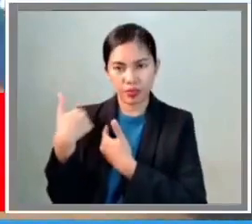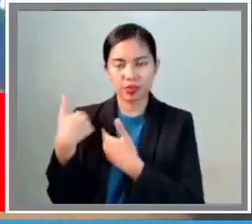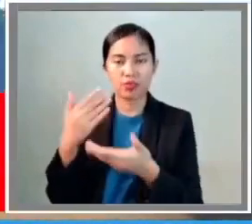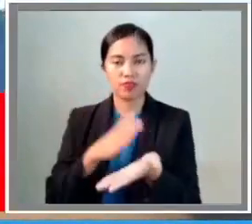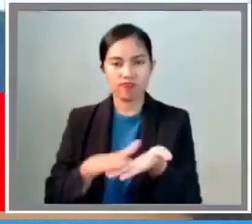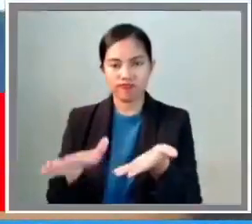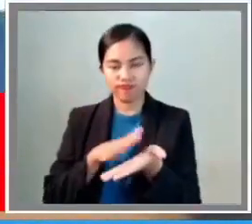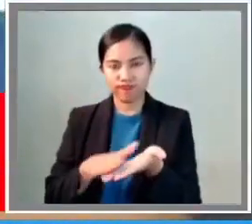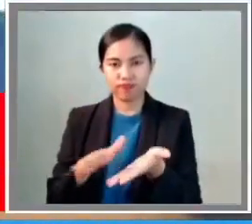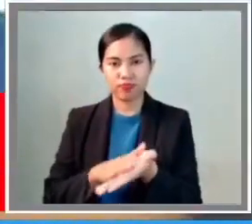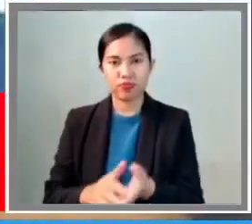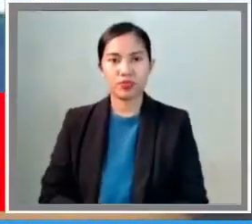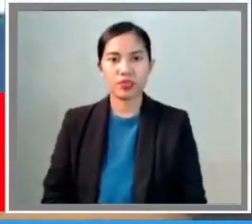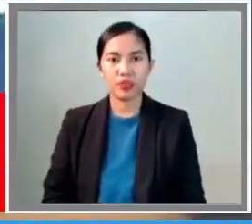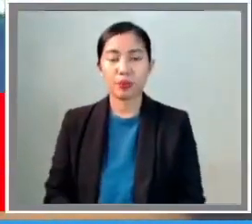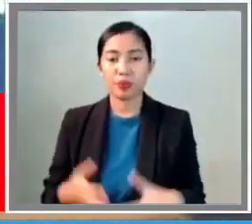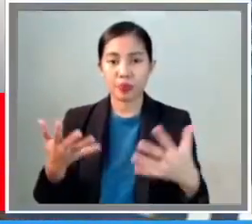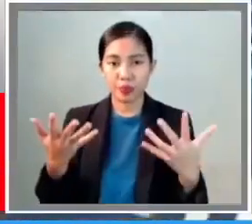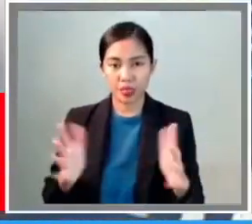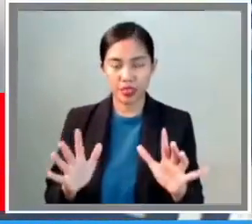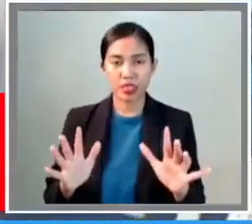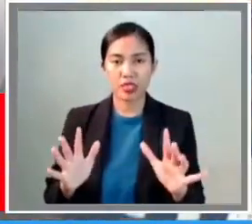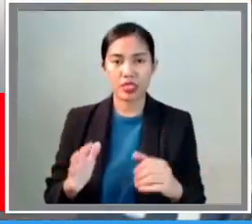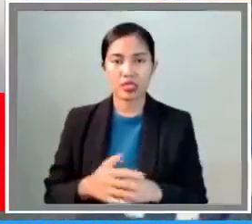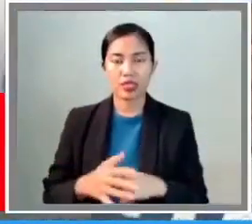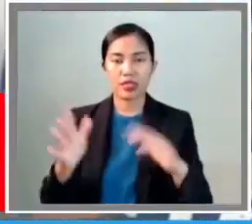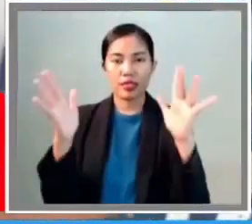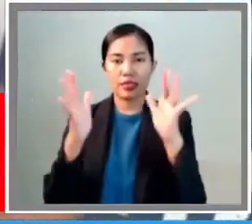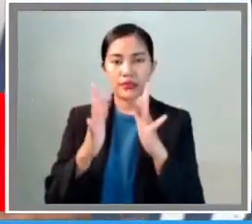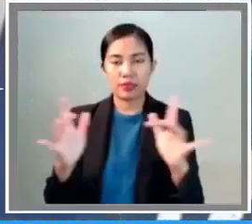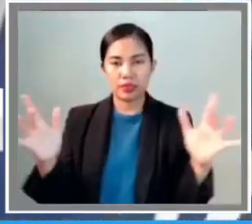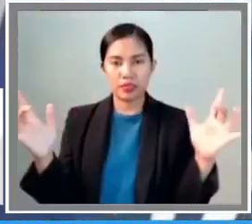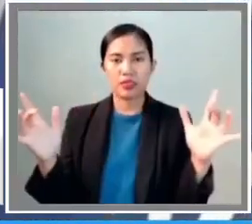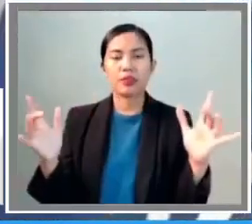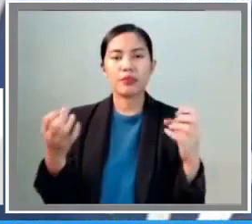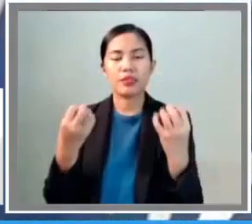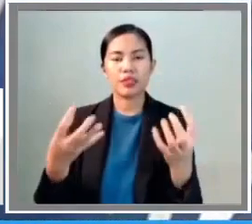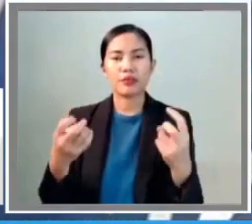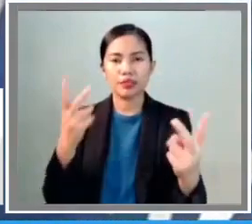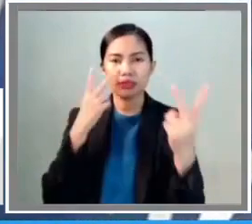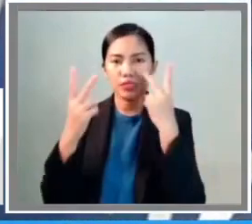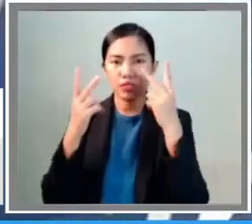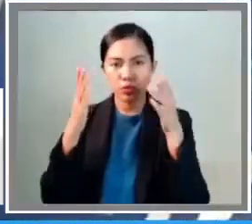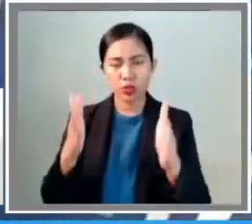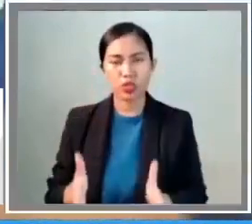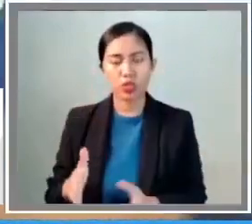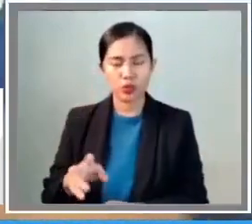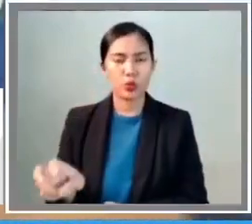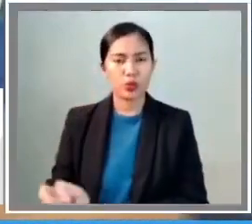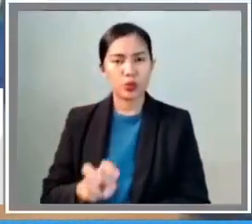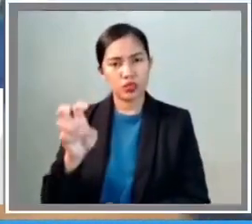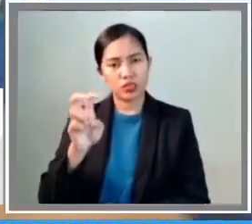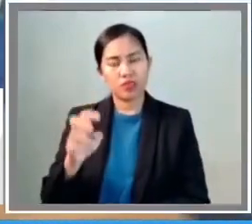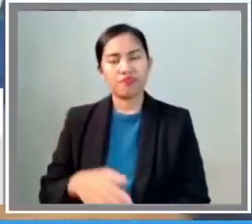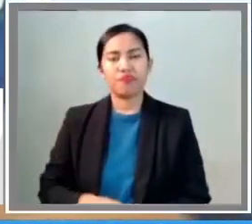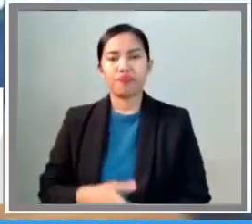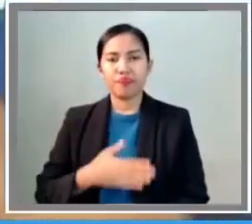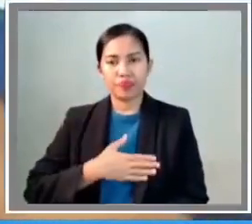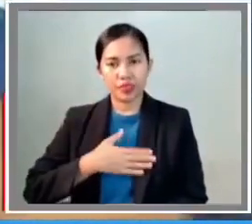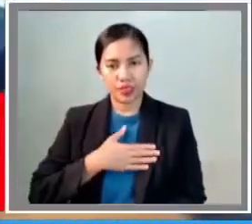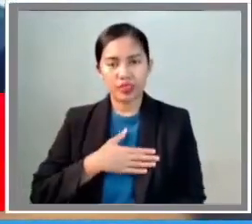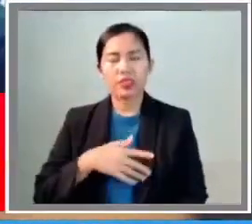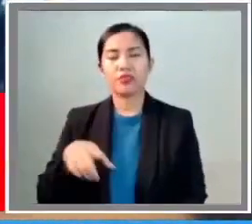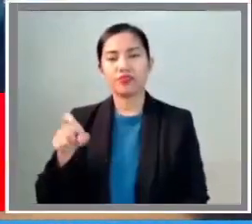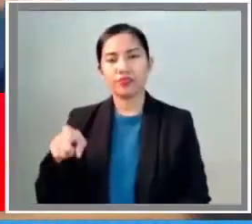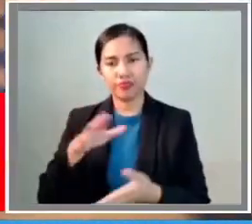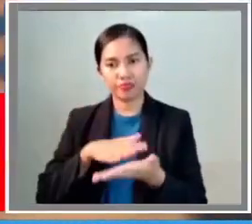Katapos lang po ng ating Pistay Dayat, maraming bisita tayo, mga turist. Kaya po, kailangan pong malinisan po